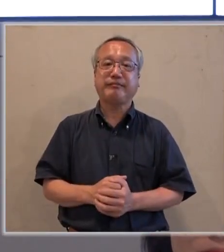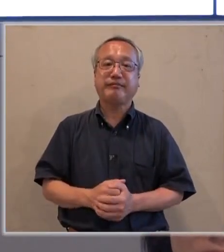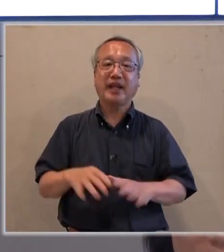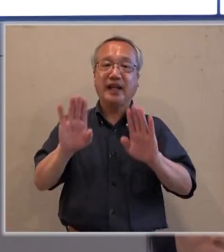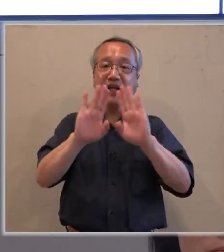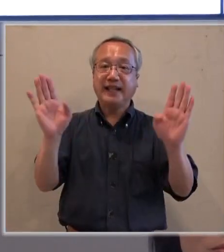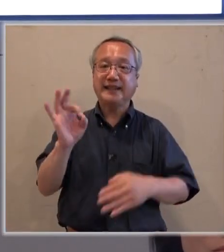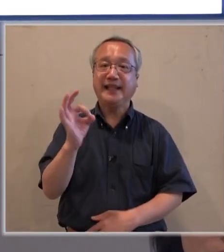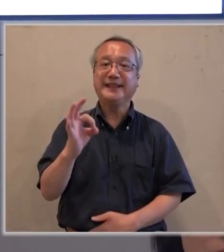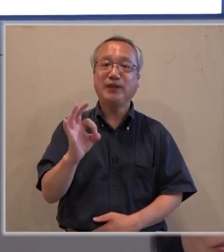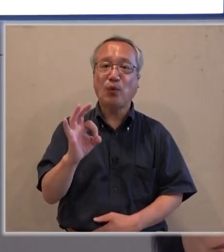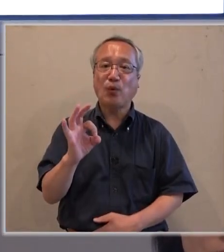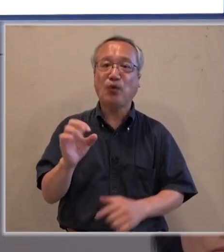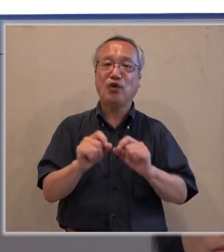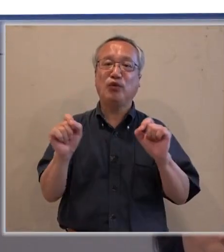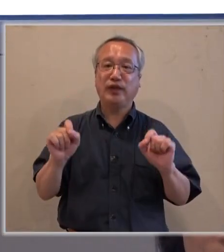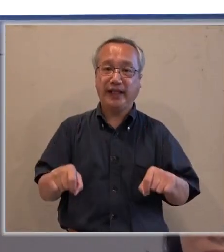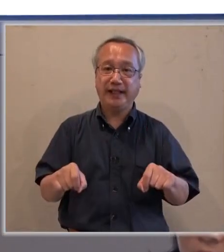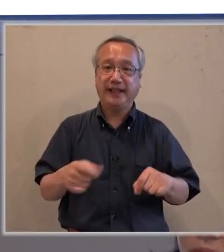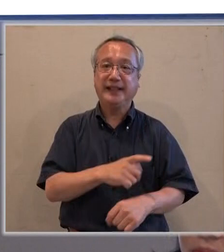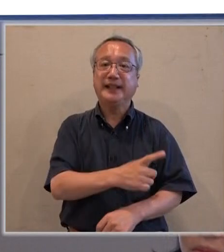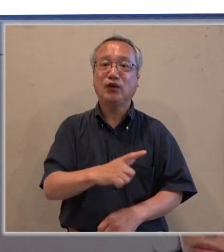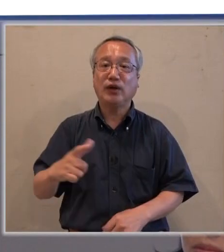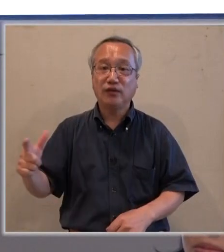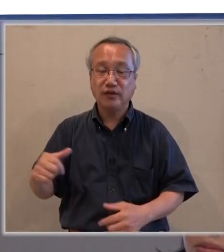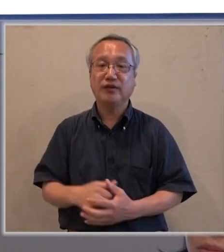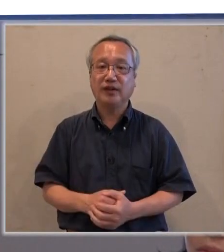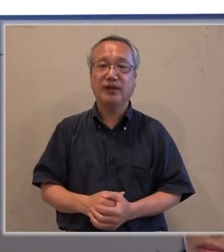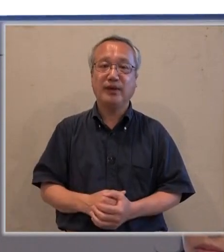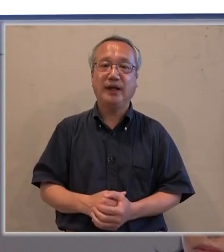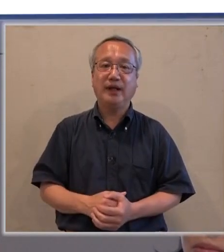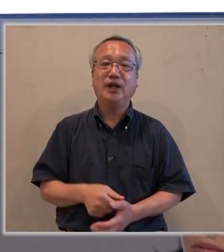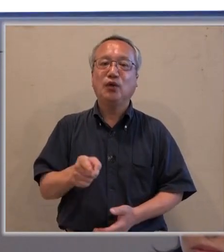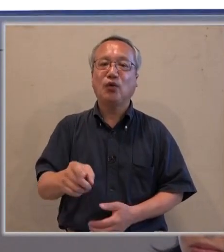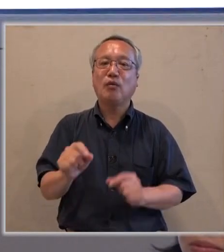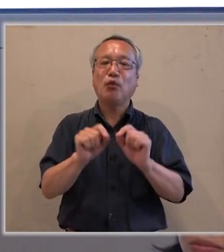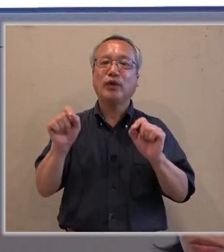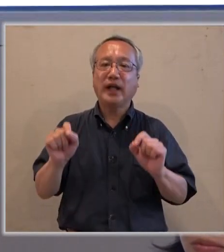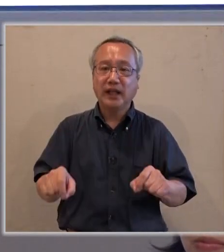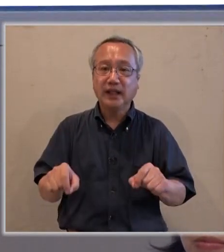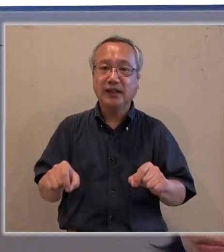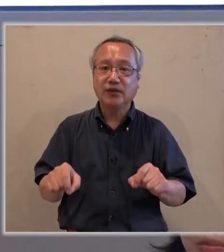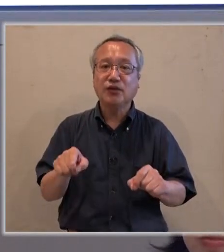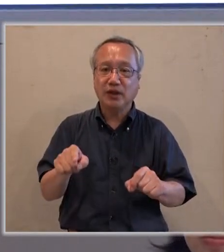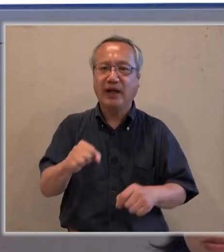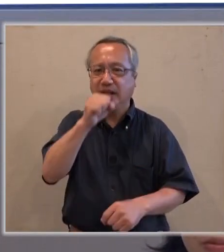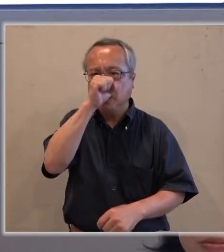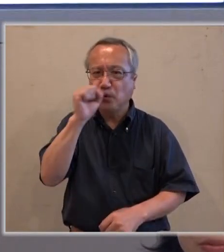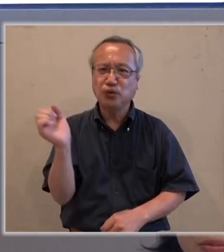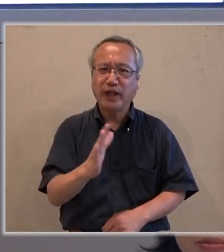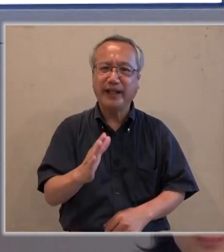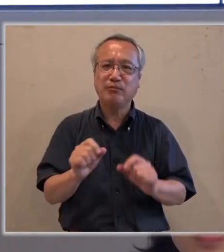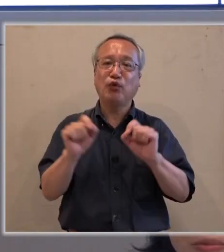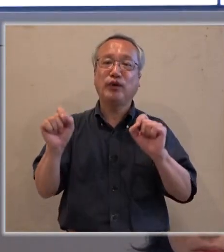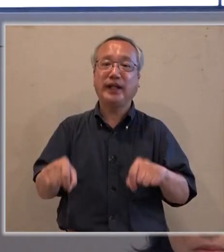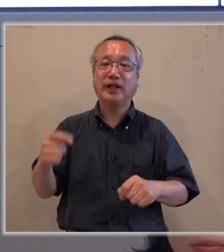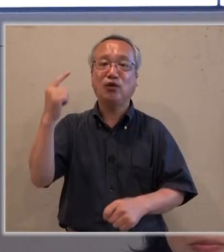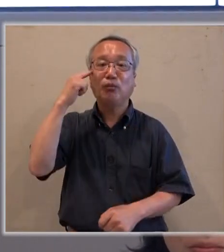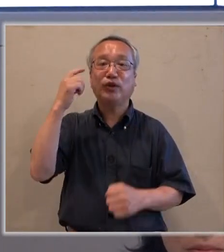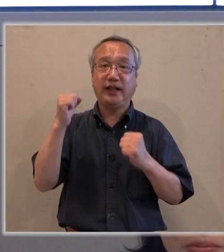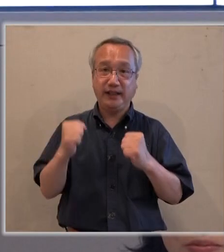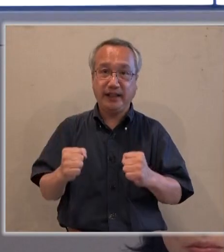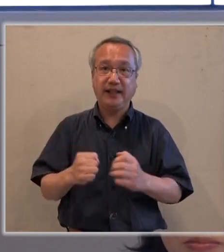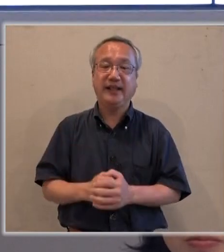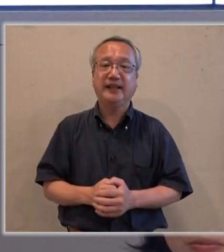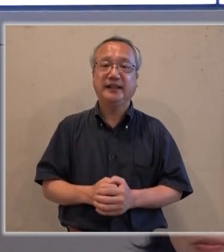開催費用の問題などなどについては、僕はその問題については結構良くない問題だなというふうに思っていて、